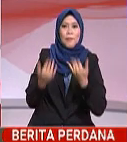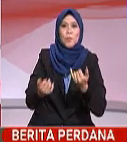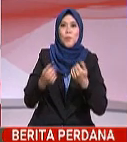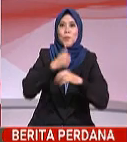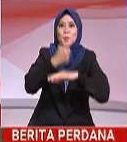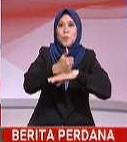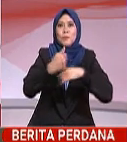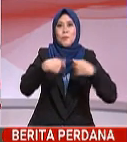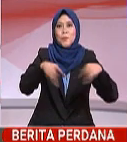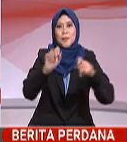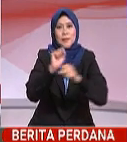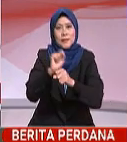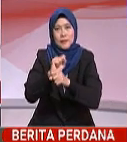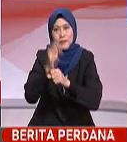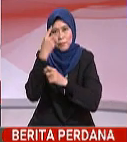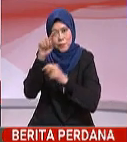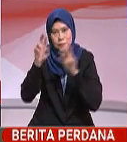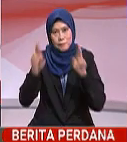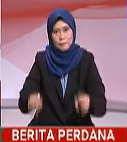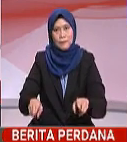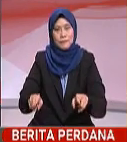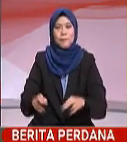peluang pekerjaan untuk rakyat.